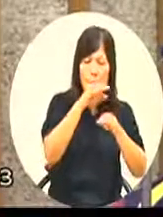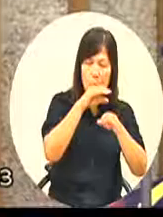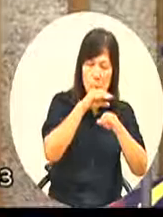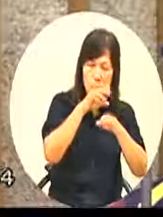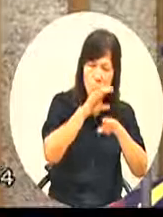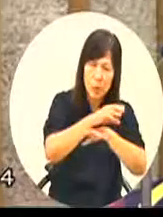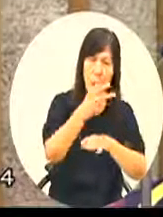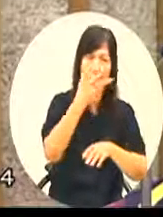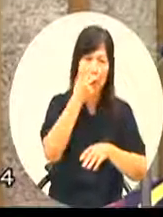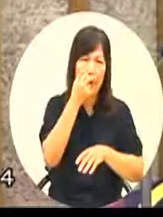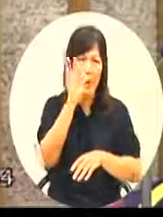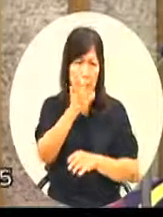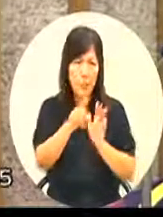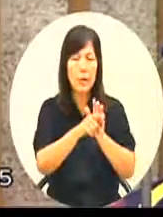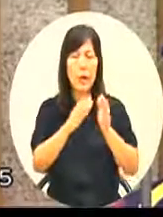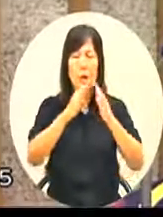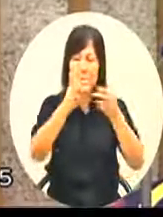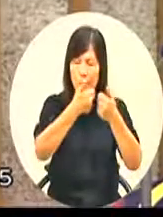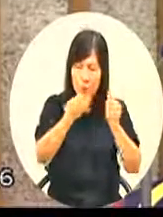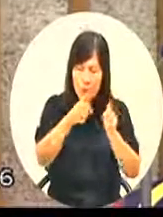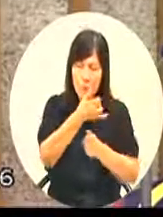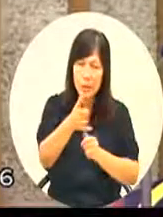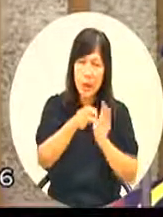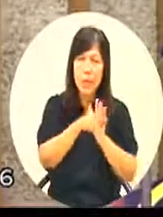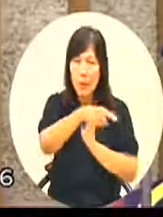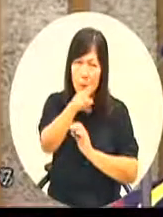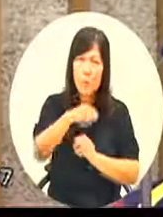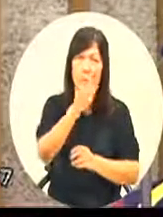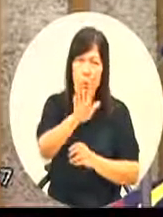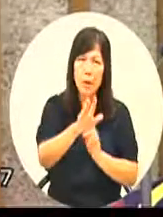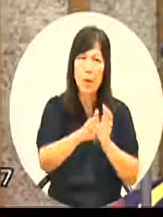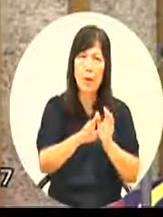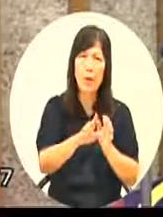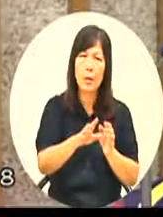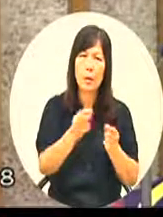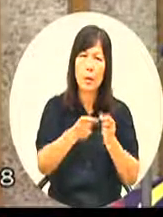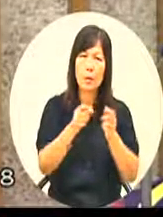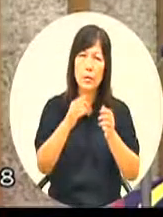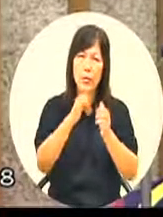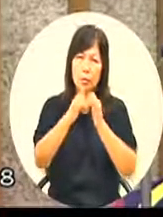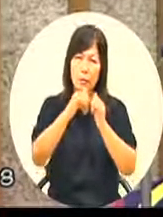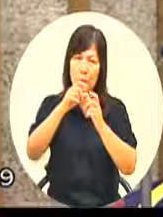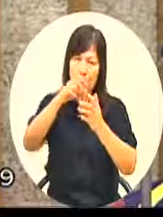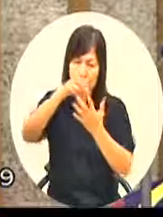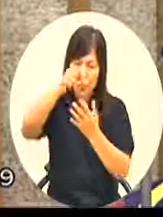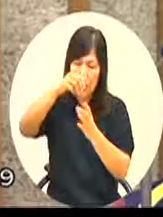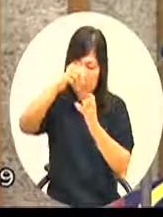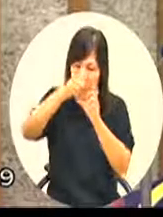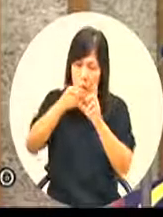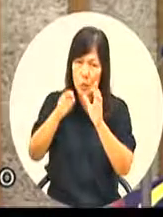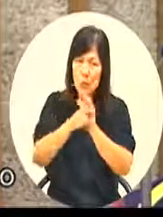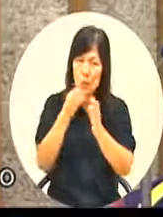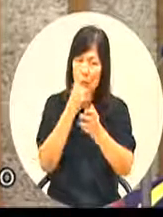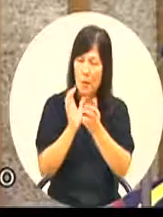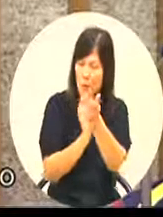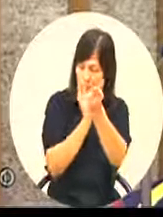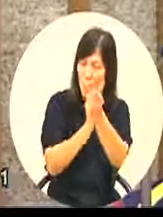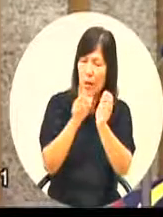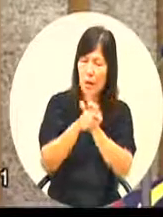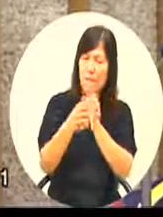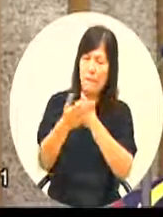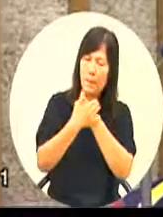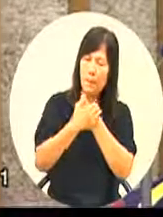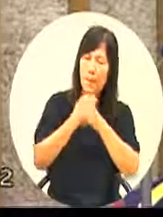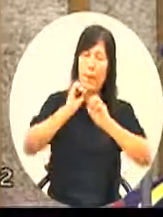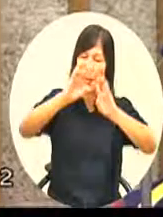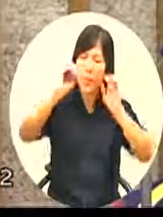然后呢，如果说议员朋友们，就议员们呢，如果你们在你们的选区有这么高的支持率，是不是也替我们多多宣传哈，